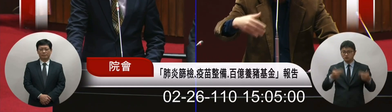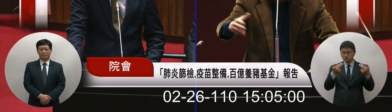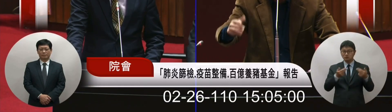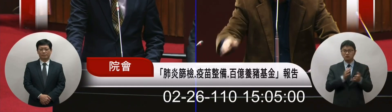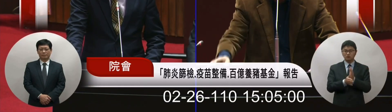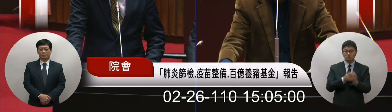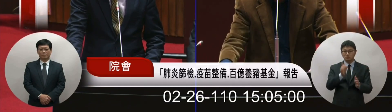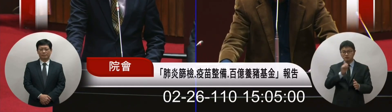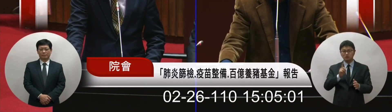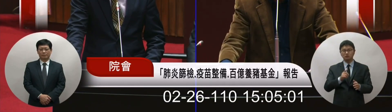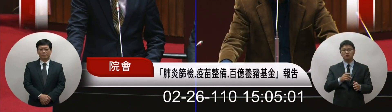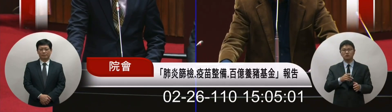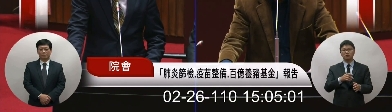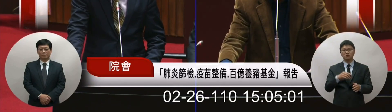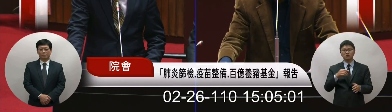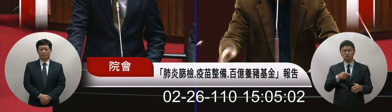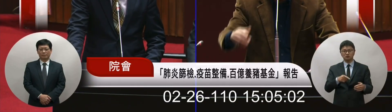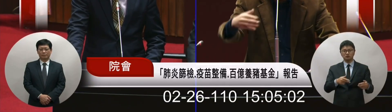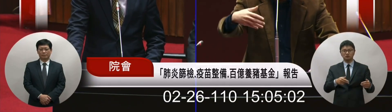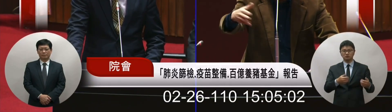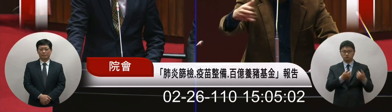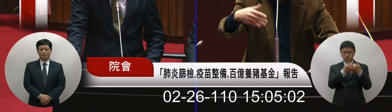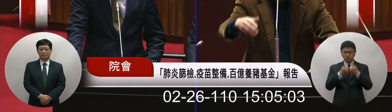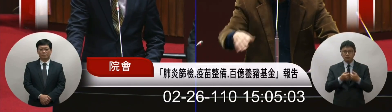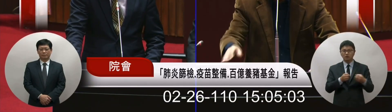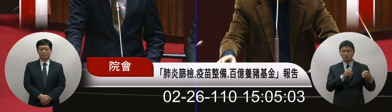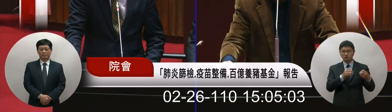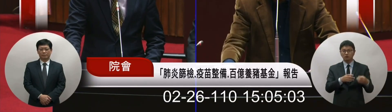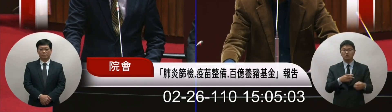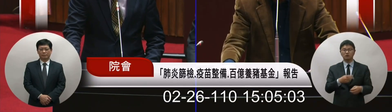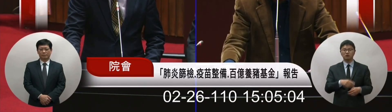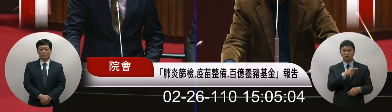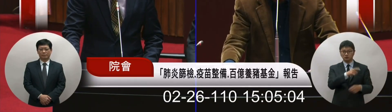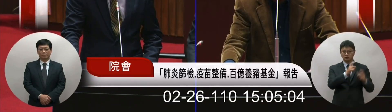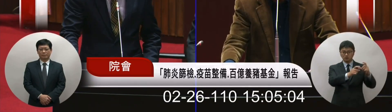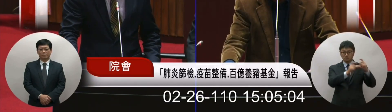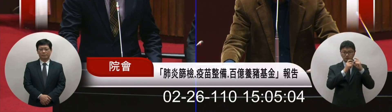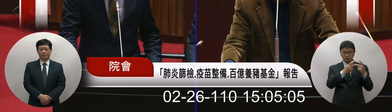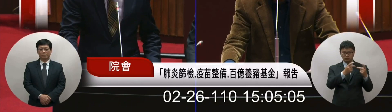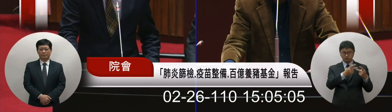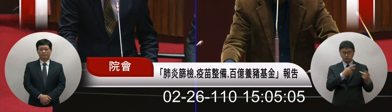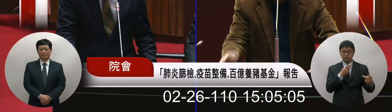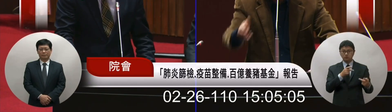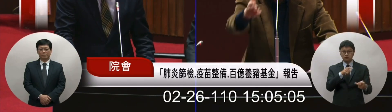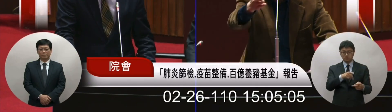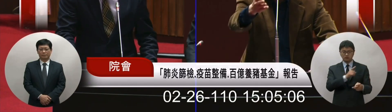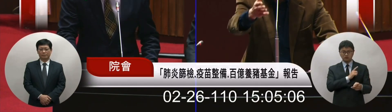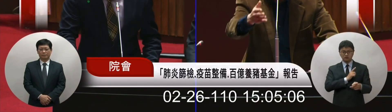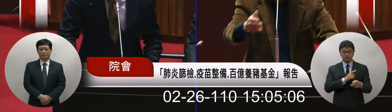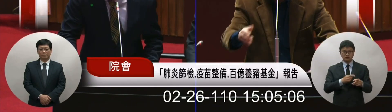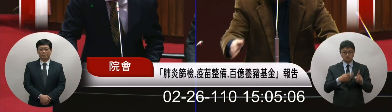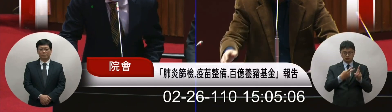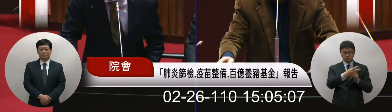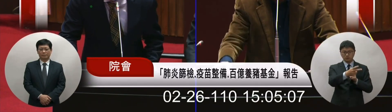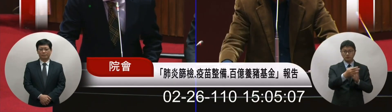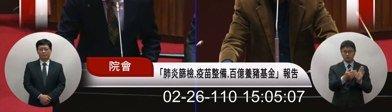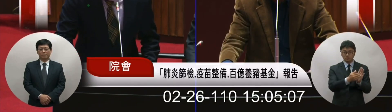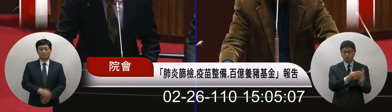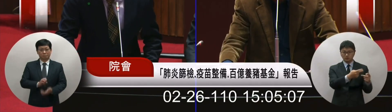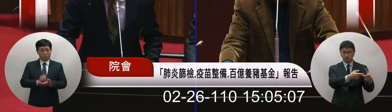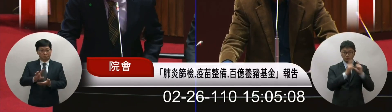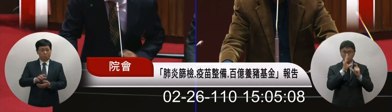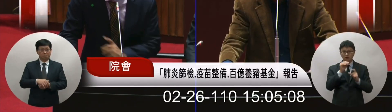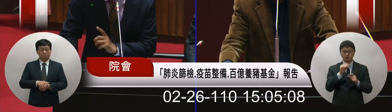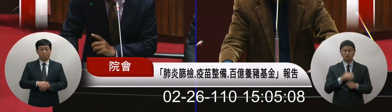协商。啊，我给你回批无？回信了没有？你发函去主委回信了吗？ 主委报